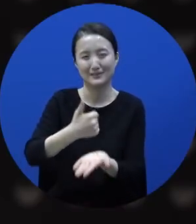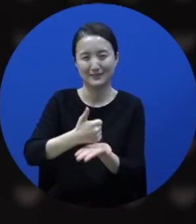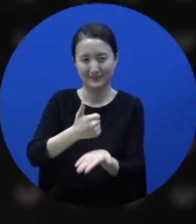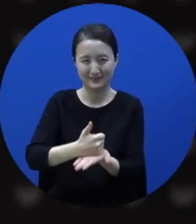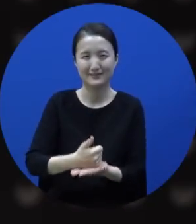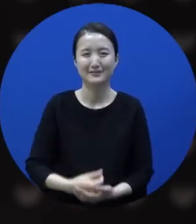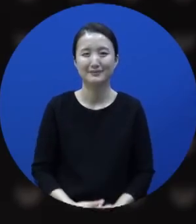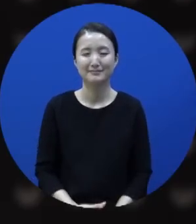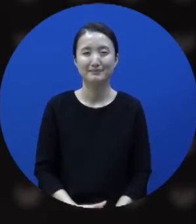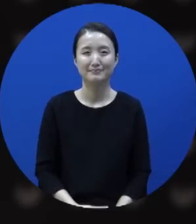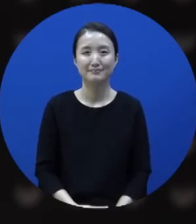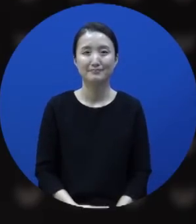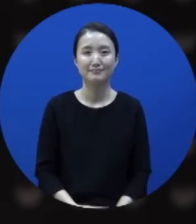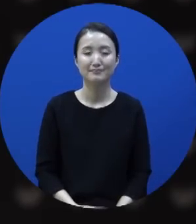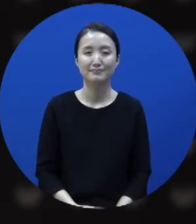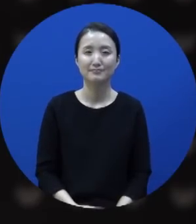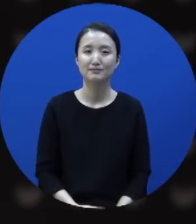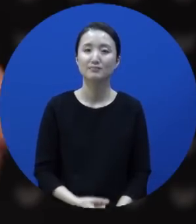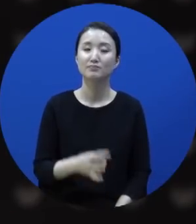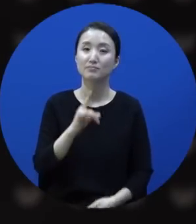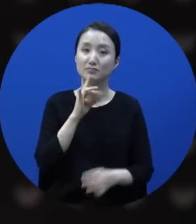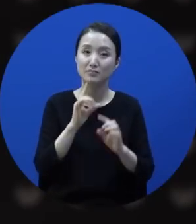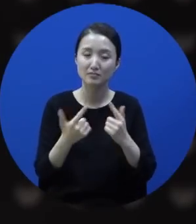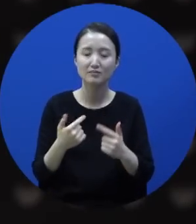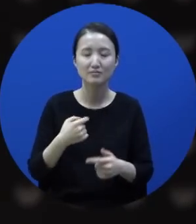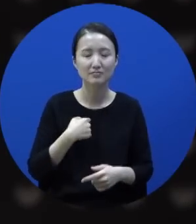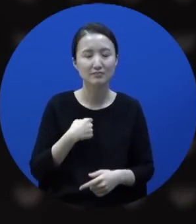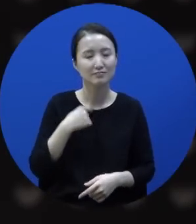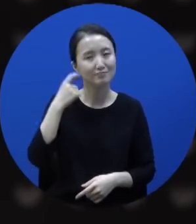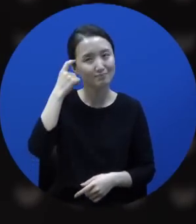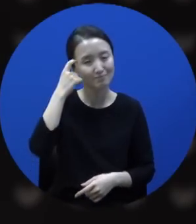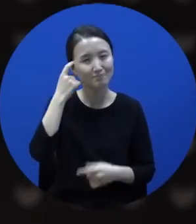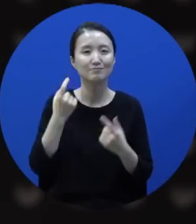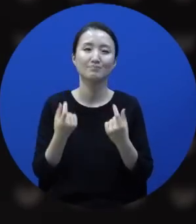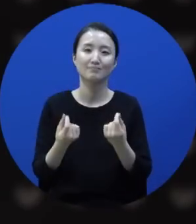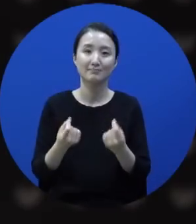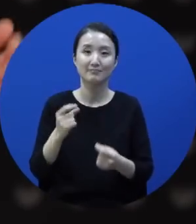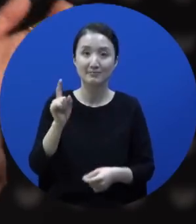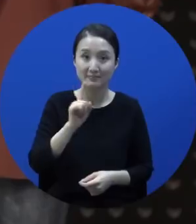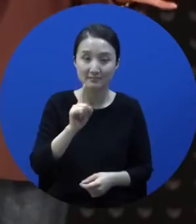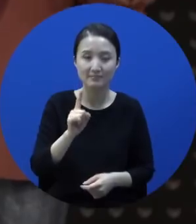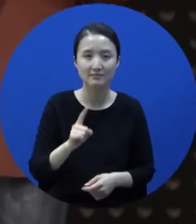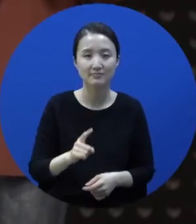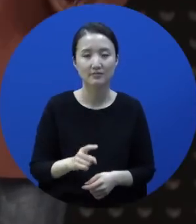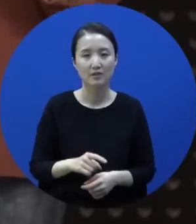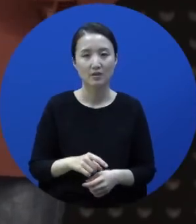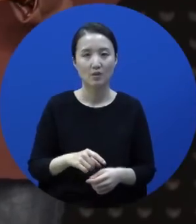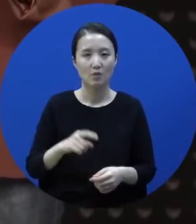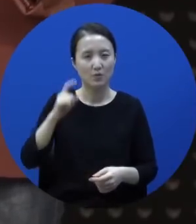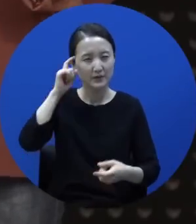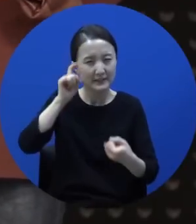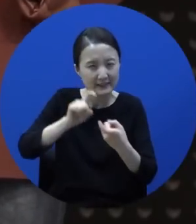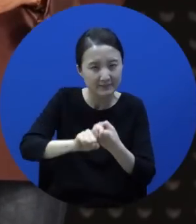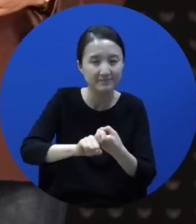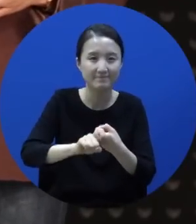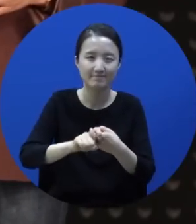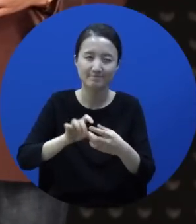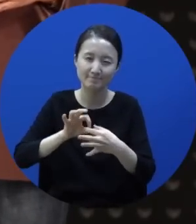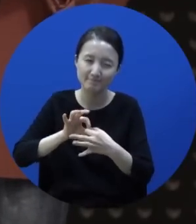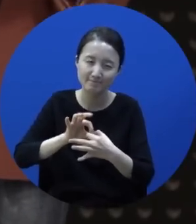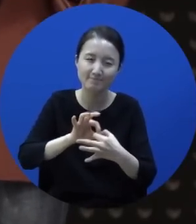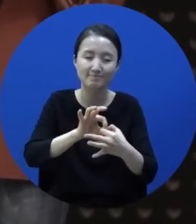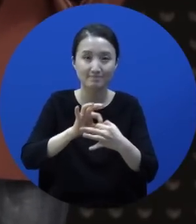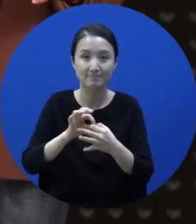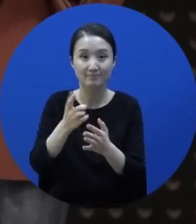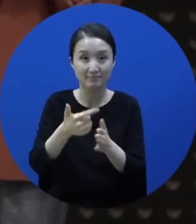해보면 어떨까 생각이 들고요. 그 밖에 저는 어떤 생각을 했냐면 사람들이 꾸준하게 관심을 갖고 관계를